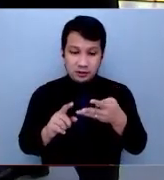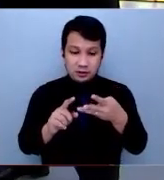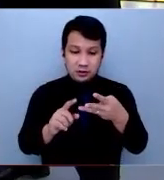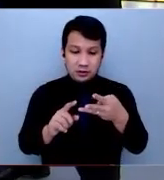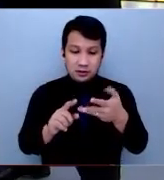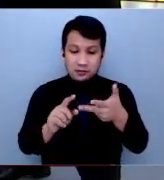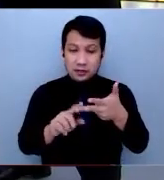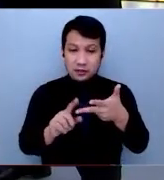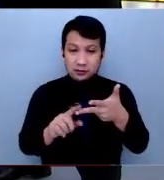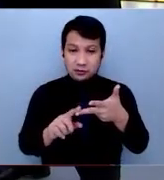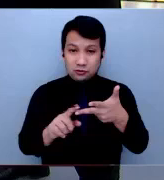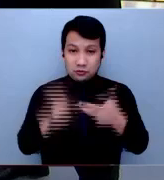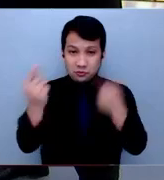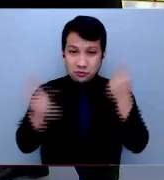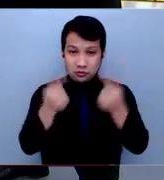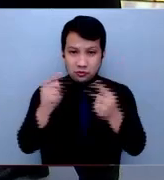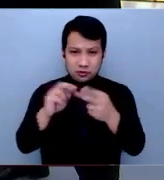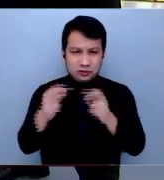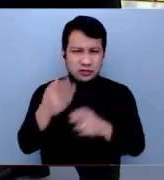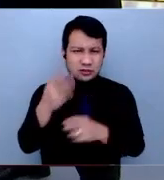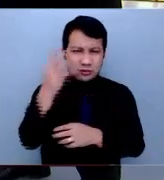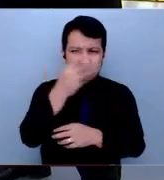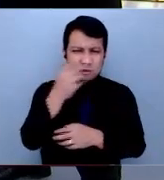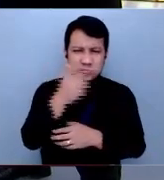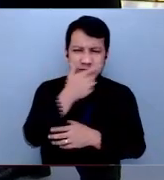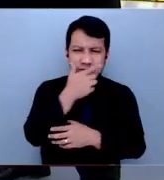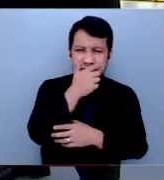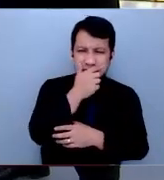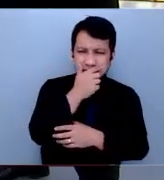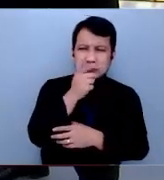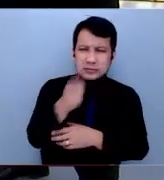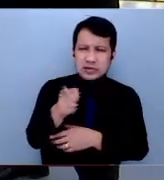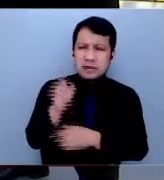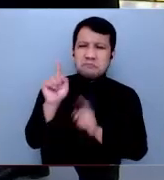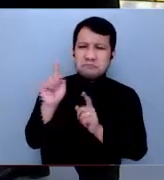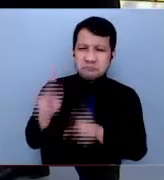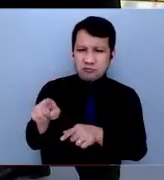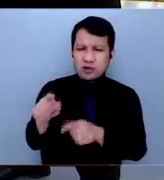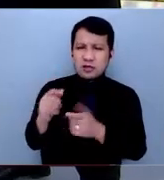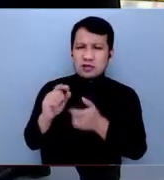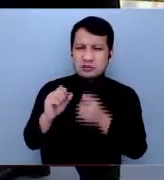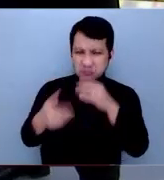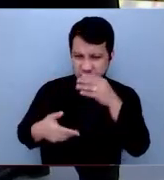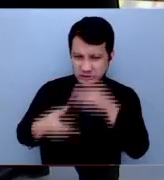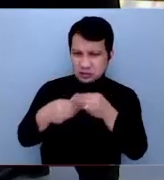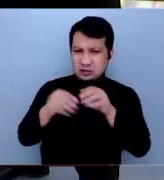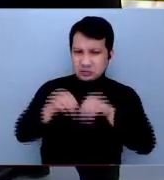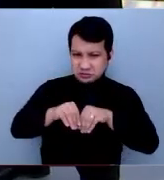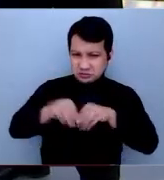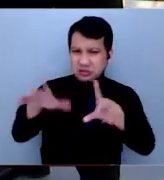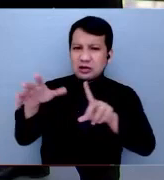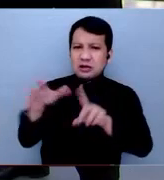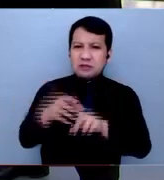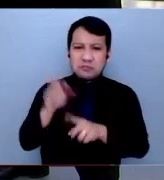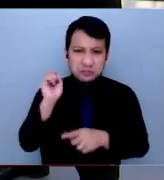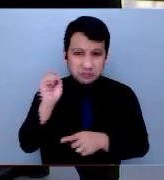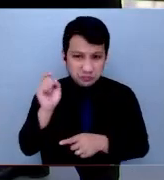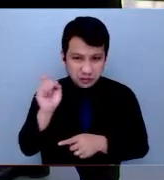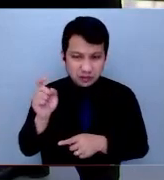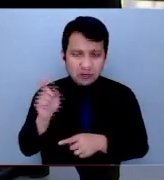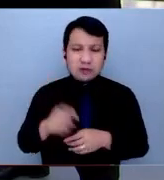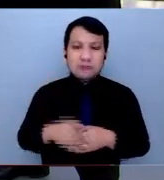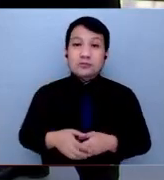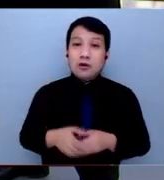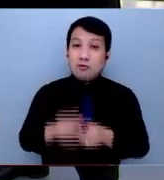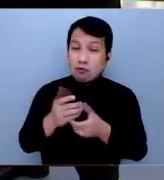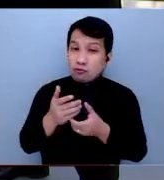na nakakabahala. Dito po, meron ang indikasyon ng increased transmissibility or infectiousness, mas